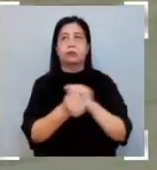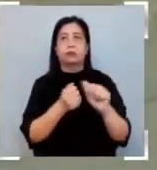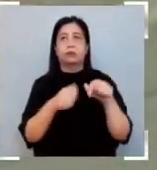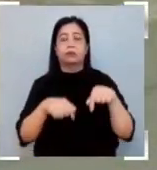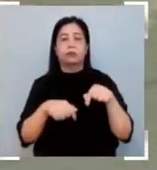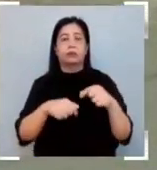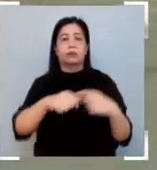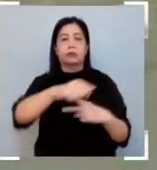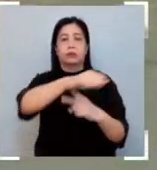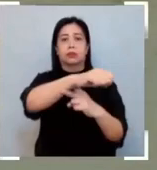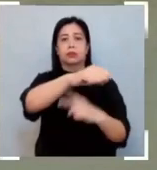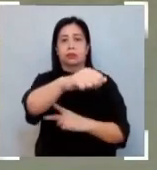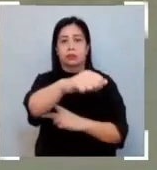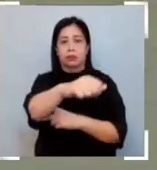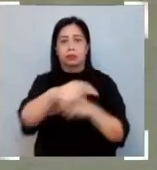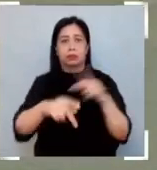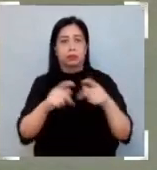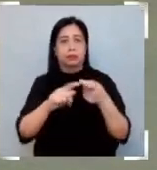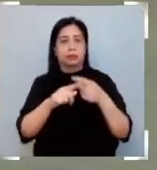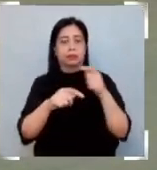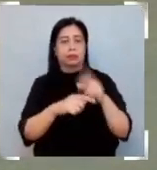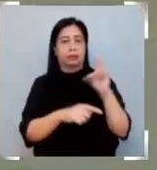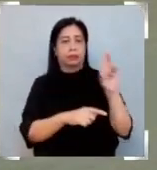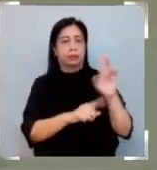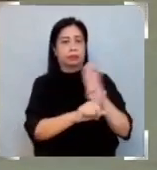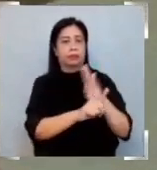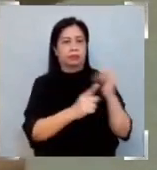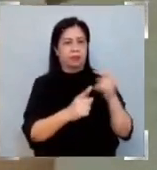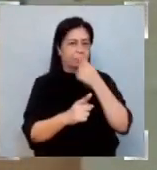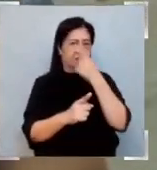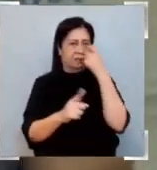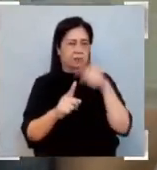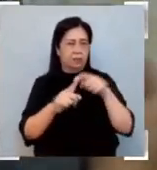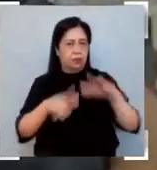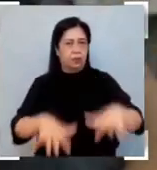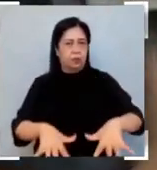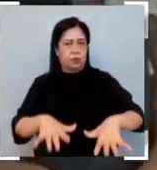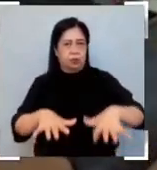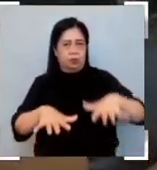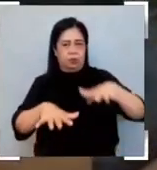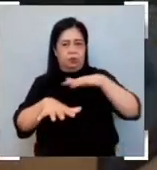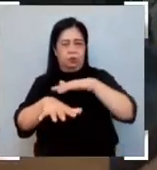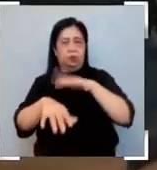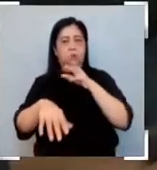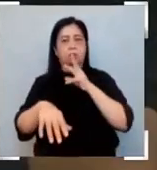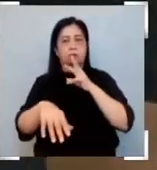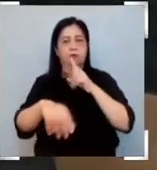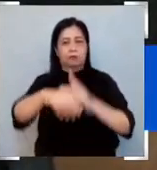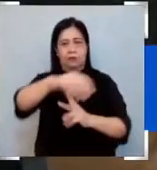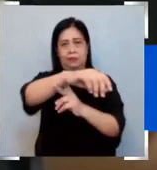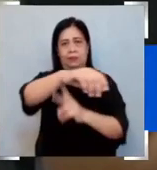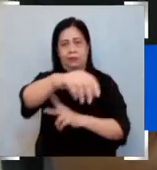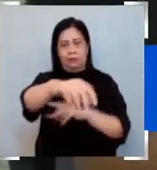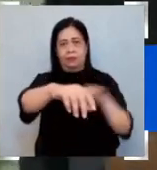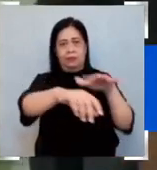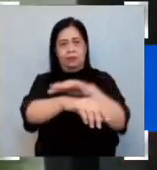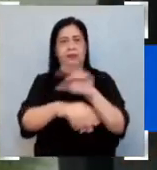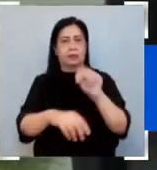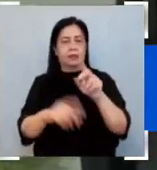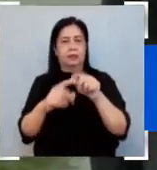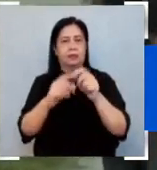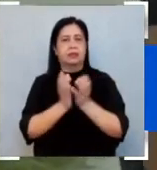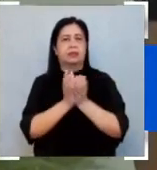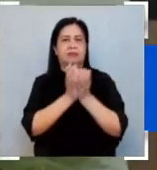mga residente mula sa 7 barangay. Pero dahil nga sa umapaw na yung tubig sa tulay, ay kinakailangan ng sumakay ng